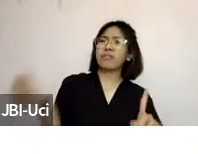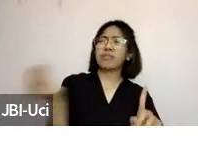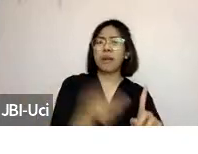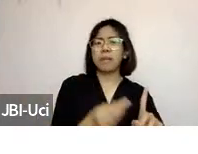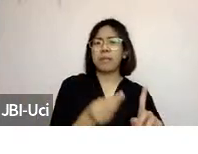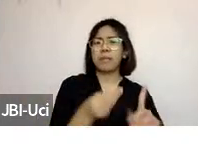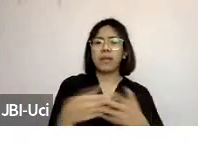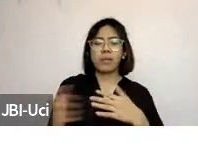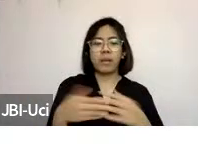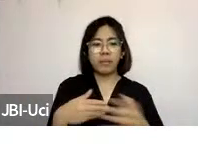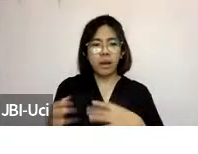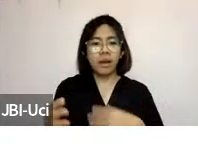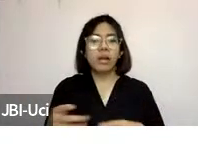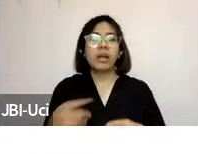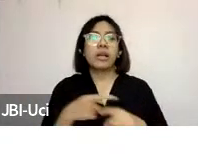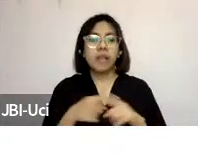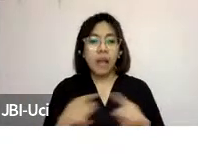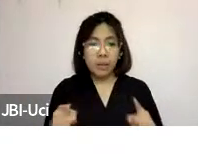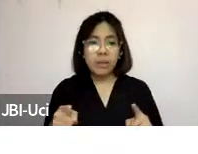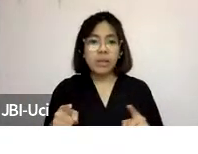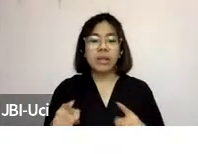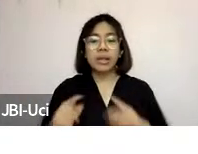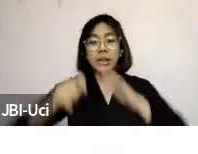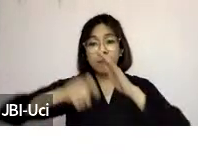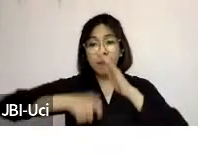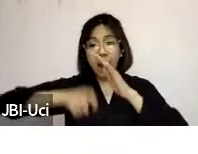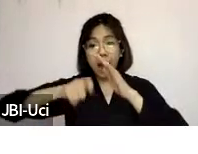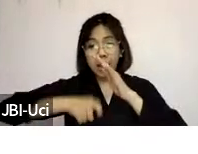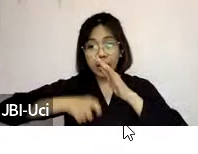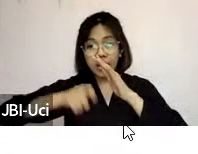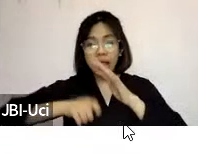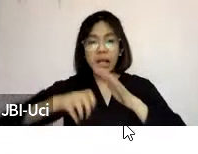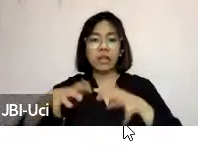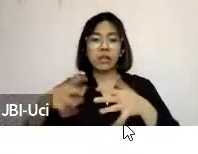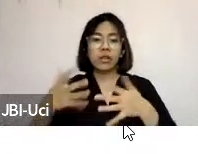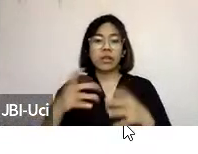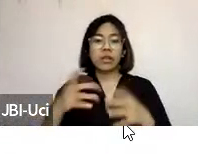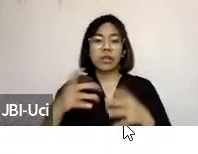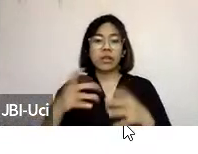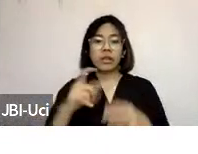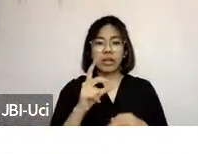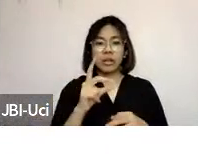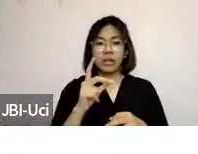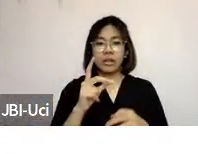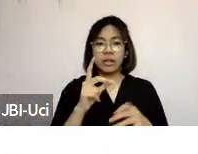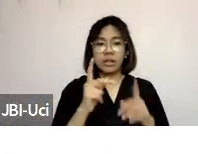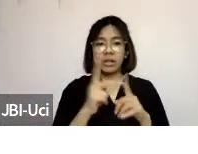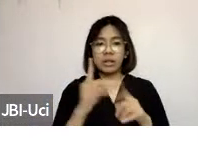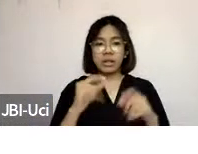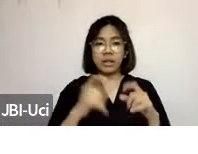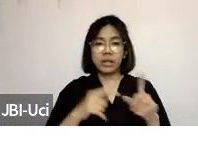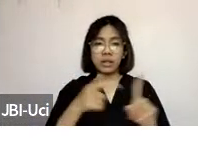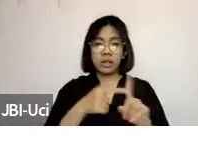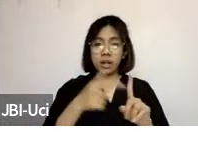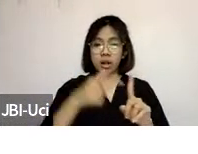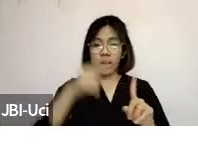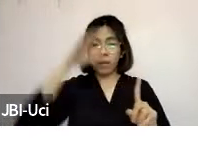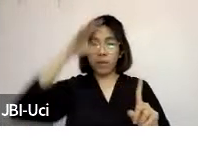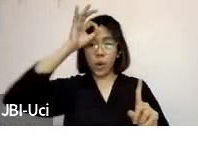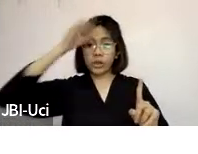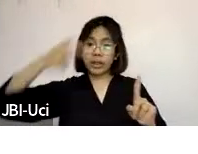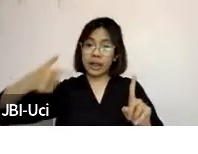nah tapi di inilah setting jadi kejadian berikutnya Kris itu harus menebak bahwa polisi atau saksi